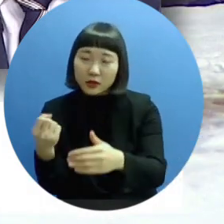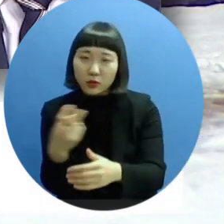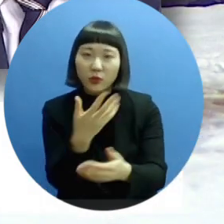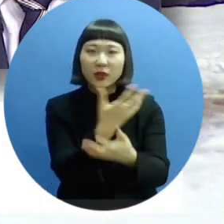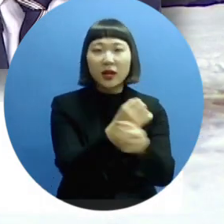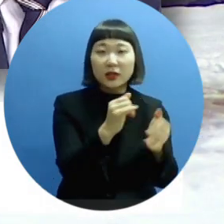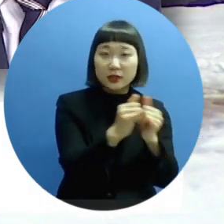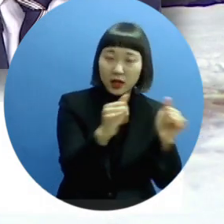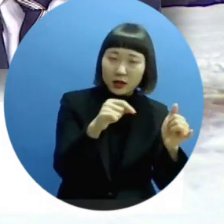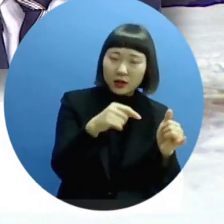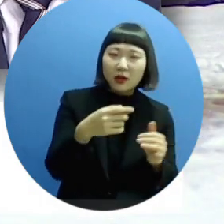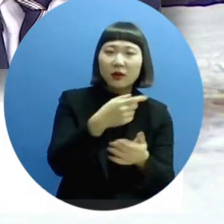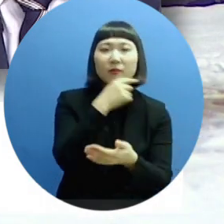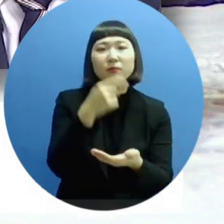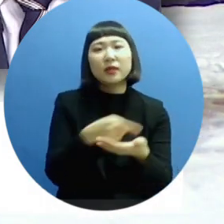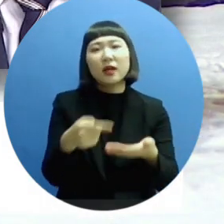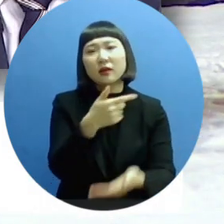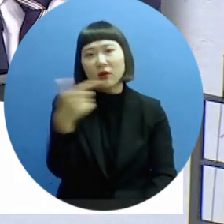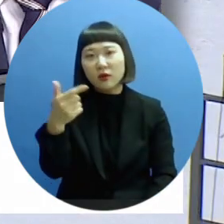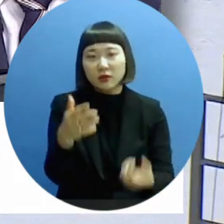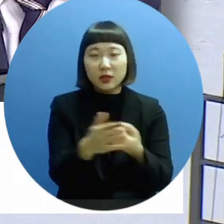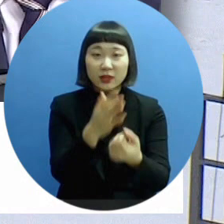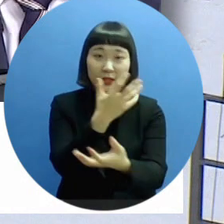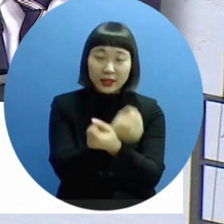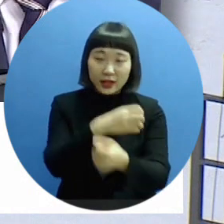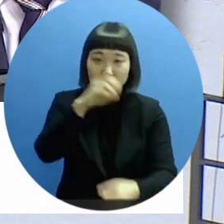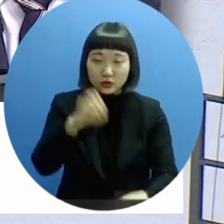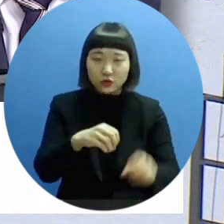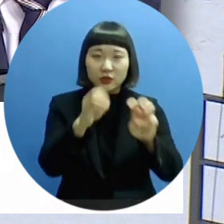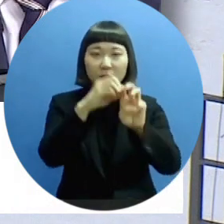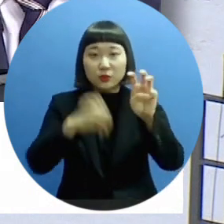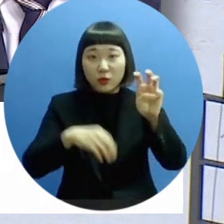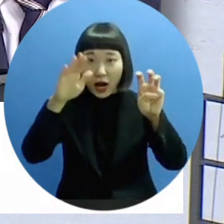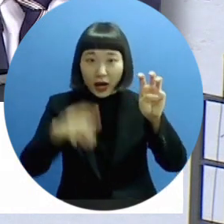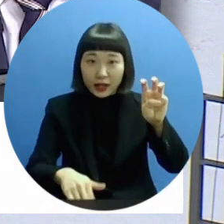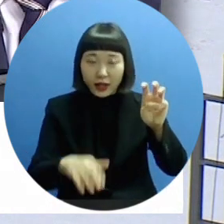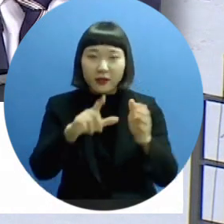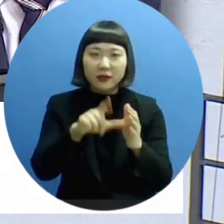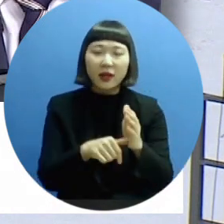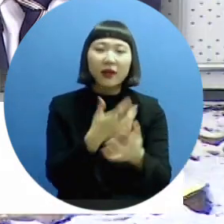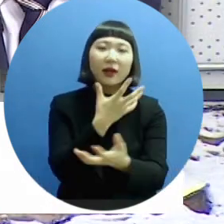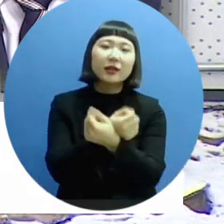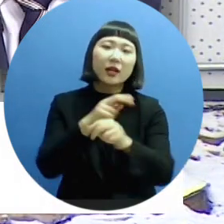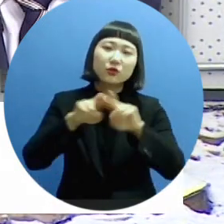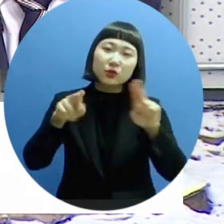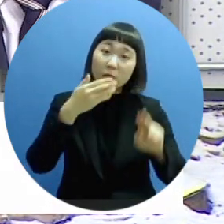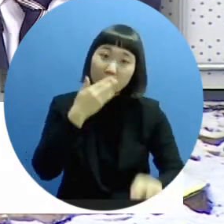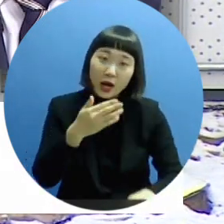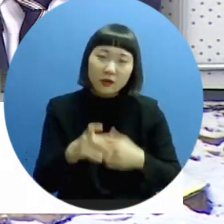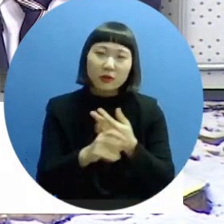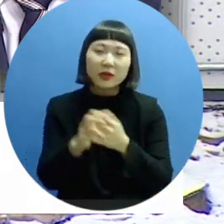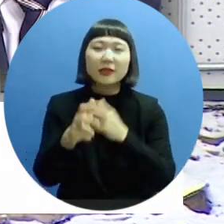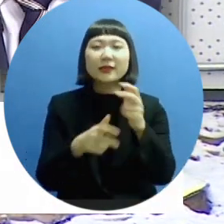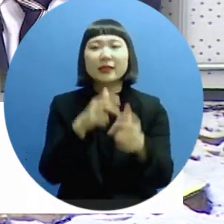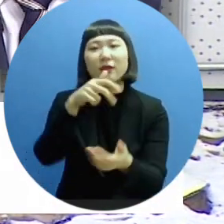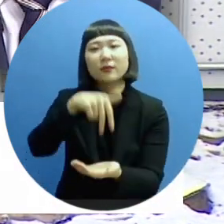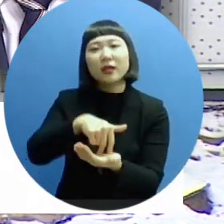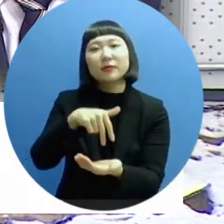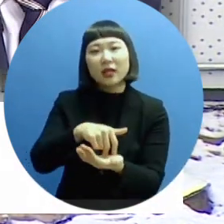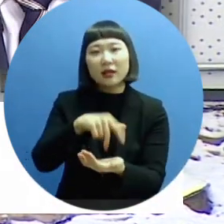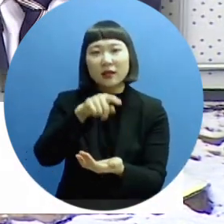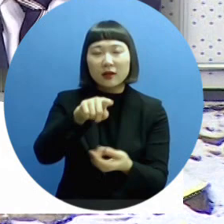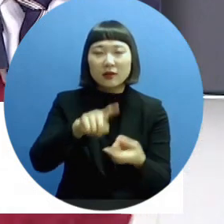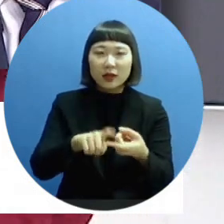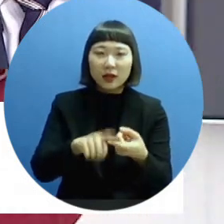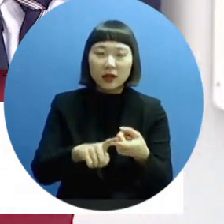이내 뭐 계약률이 저조한 상태라면 빠르게 합의해서 계약 해지가 된다면 사업자 입장에서는 미분양에 대한 불확실성